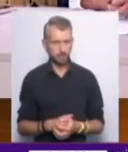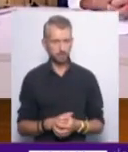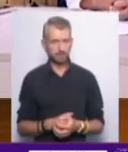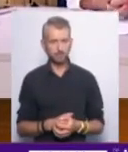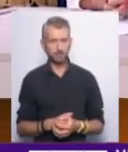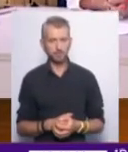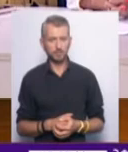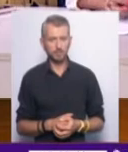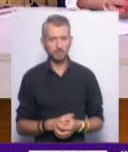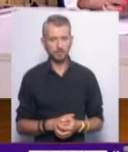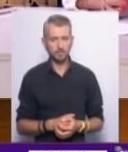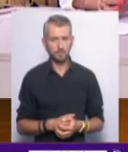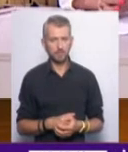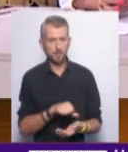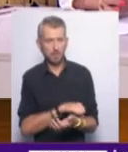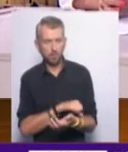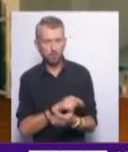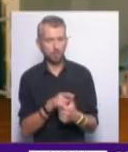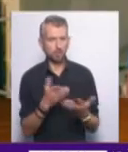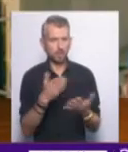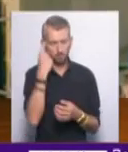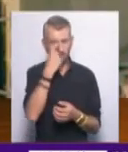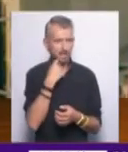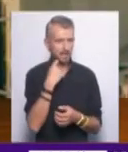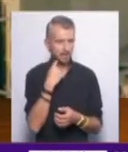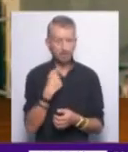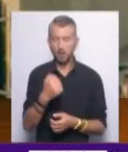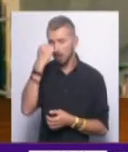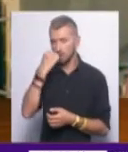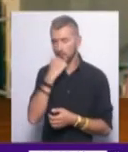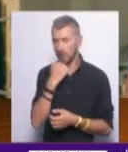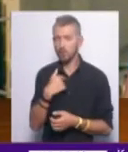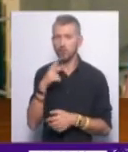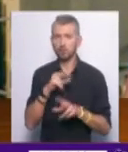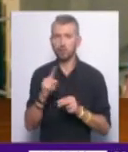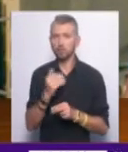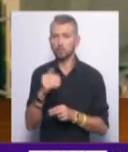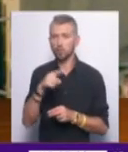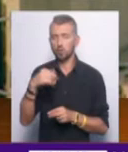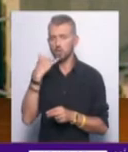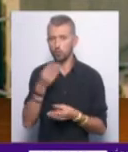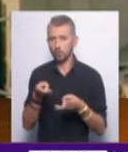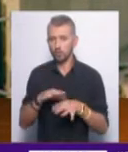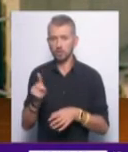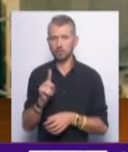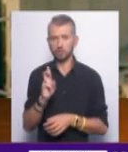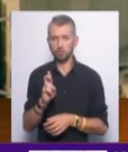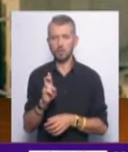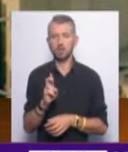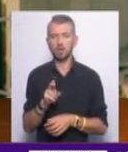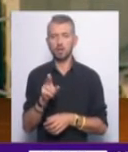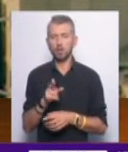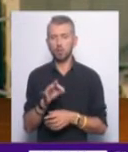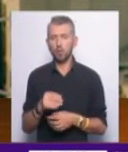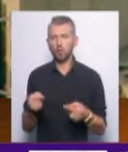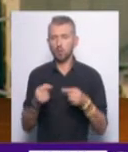Особистості, наркомани чи якісь. Так, пані Тетяно, дуже дякую. І менш з тим, звичайно, я сподіваюся, що ви номер телефону залишили для того, щоб дійсно по конкретній